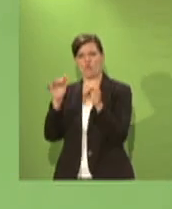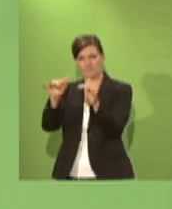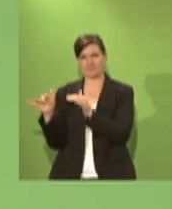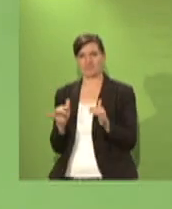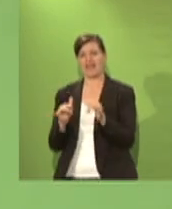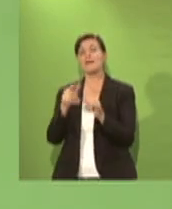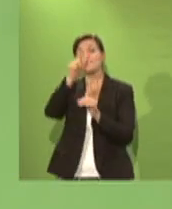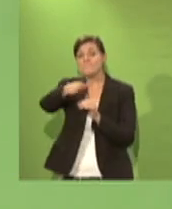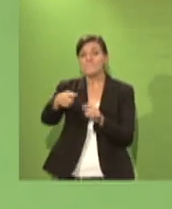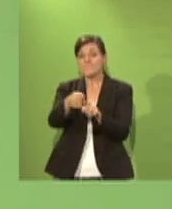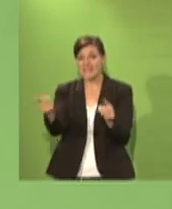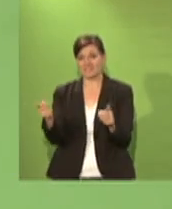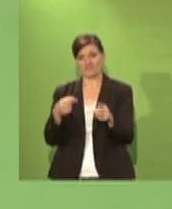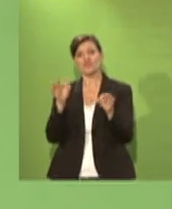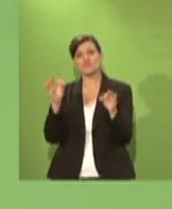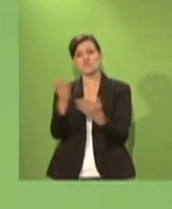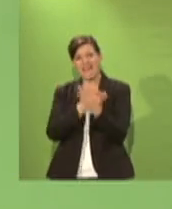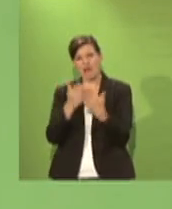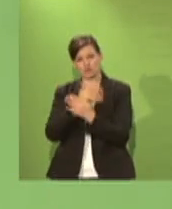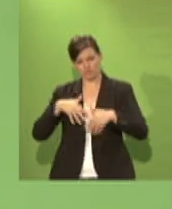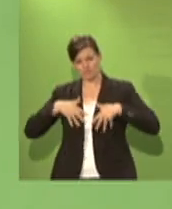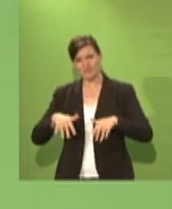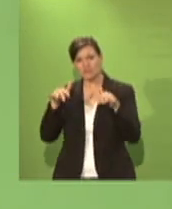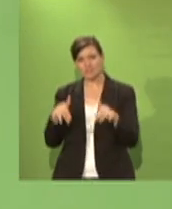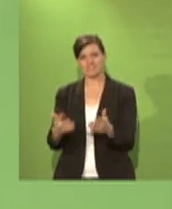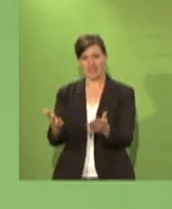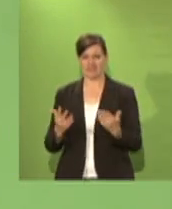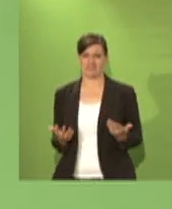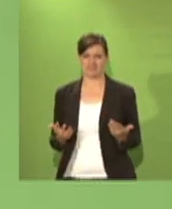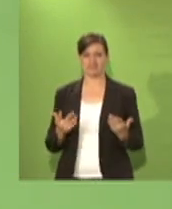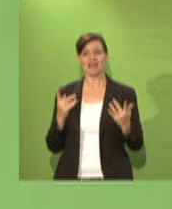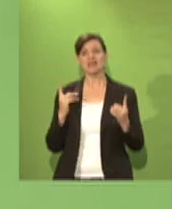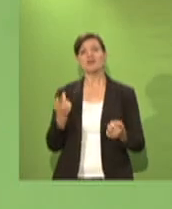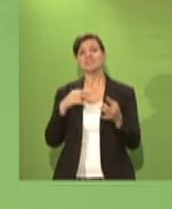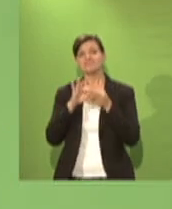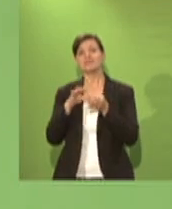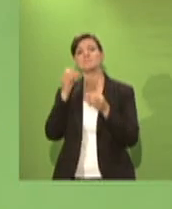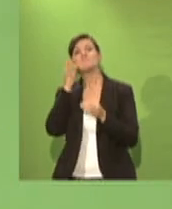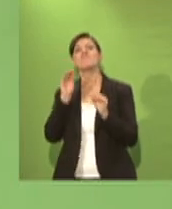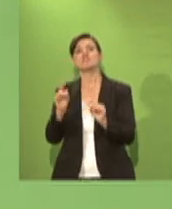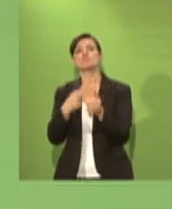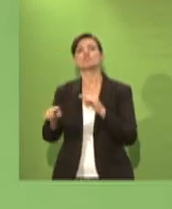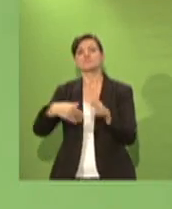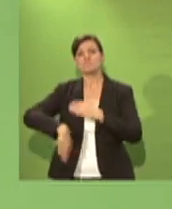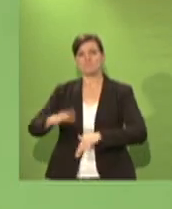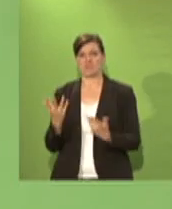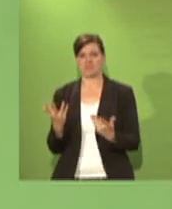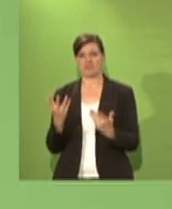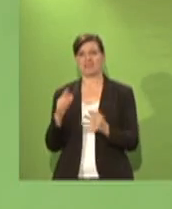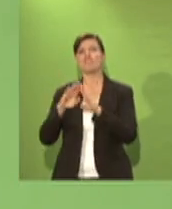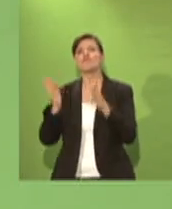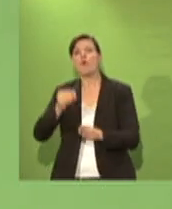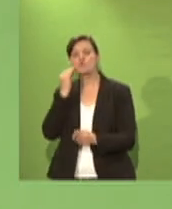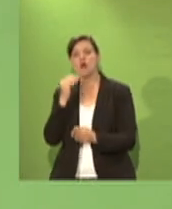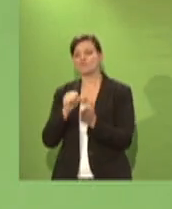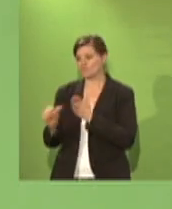Raum, die zum großen Teil gut ausgebildet sind. Aber auch hier müssen wir in der Bildung natürlich weiter was machen. Wir haben bezahlbaren Wohnraum, wir haben